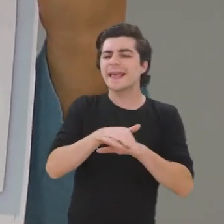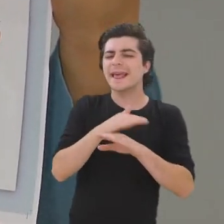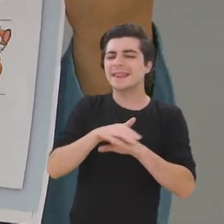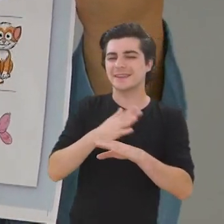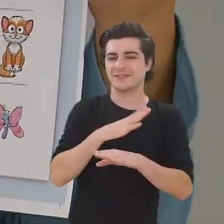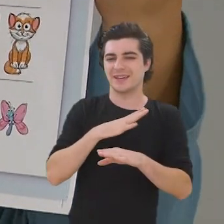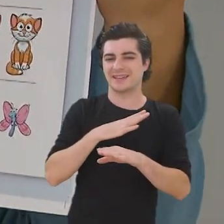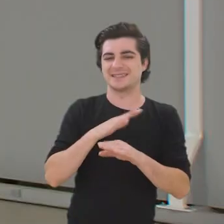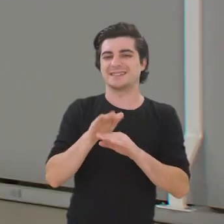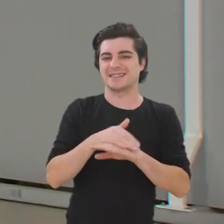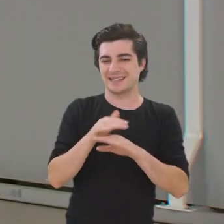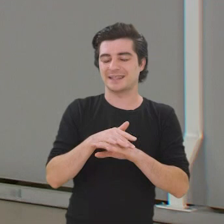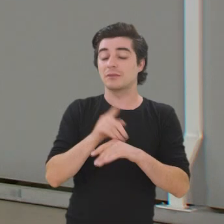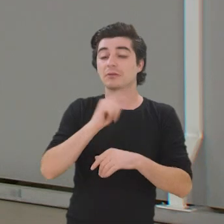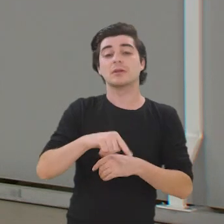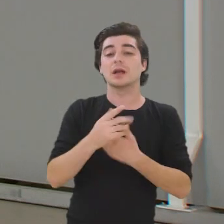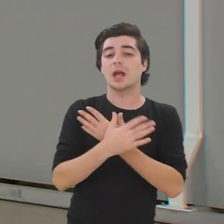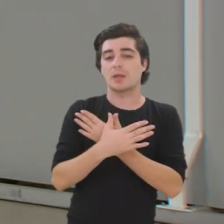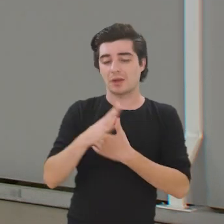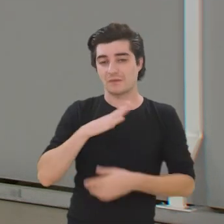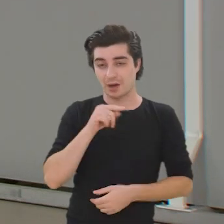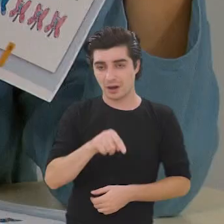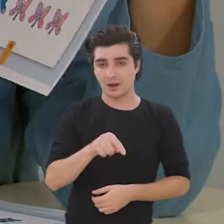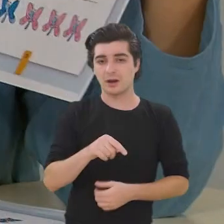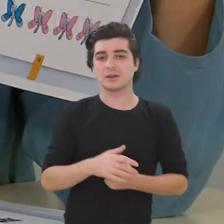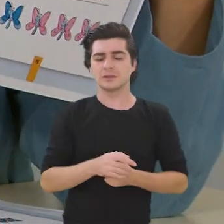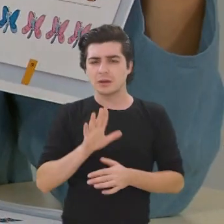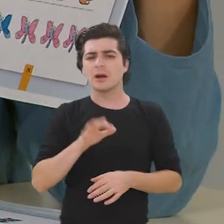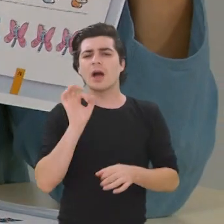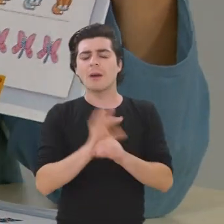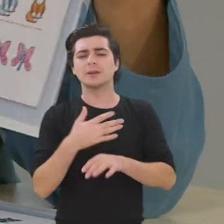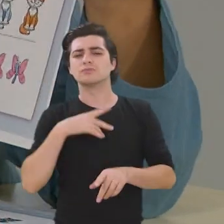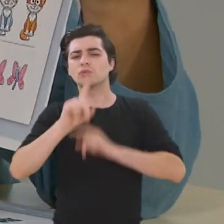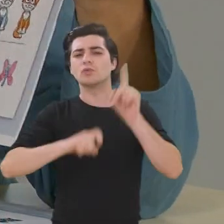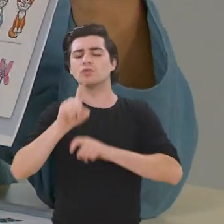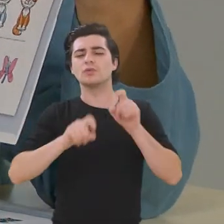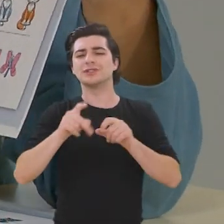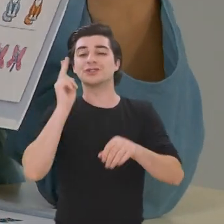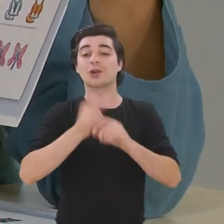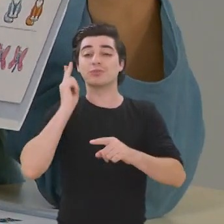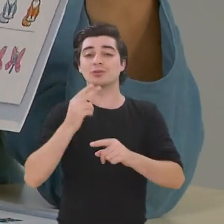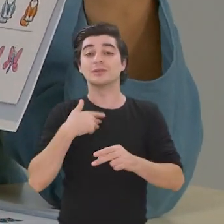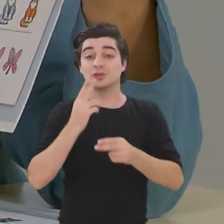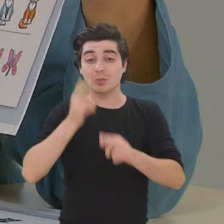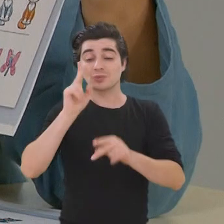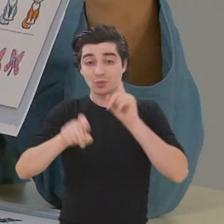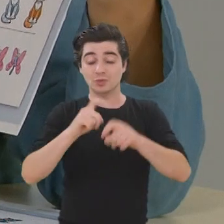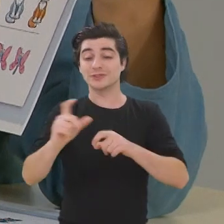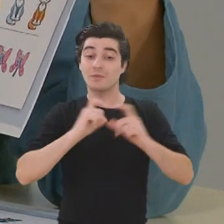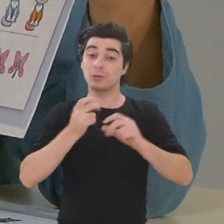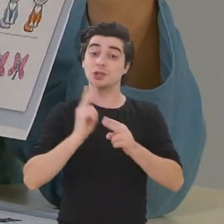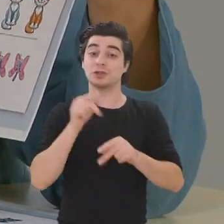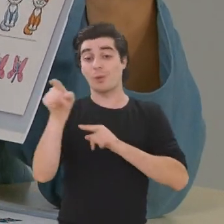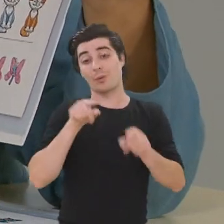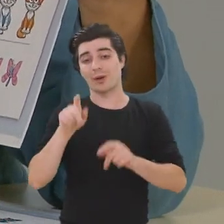da kedi eserdim. Burada da kelebekler var. Hemen hızlıca sorularım geliyor. Bu kez hızlı hızlı